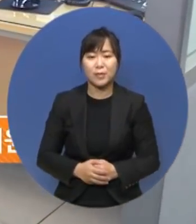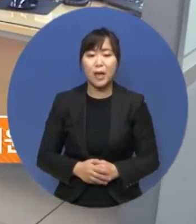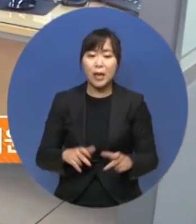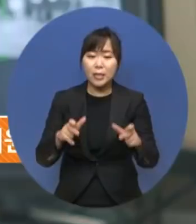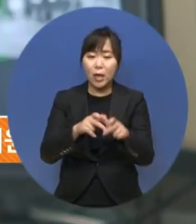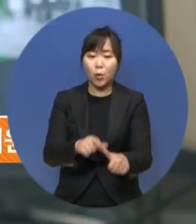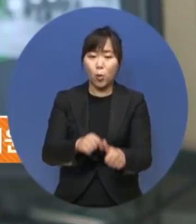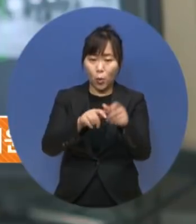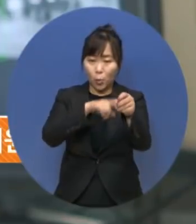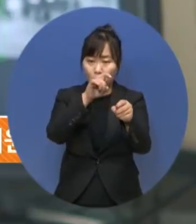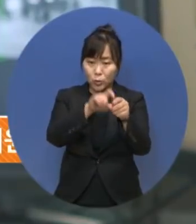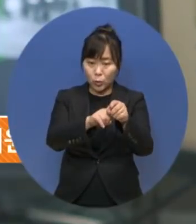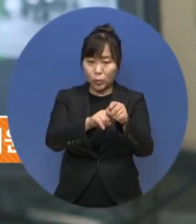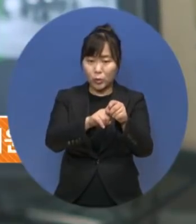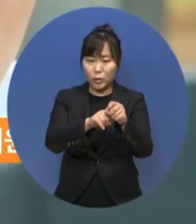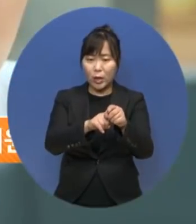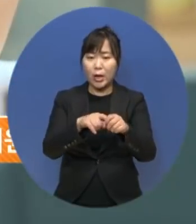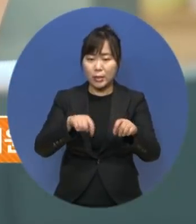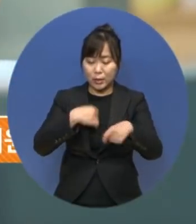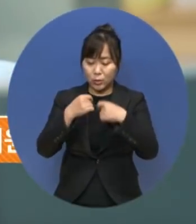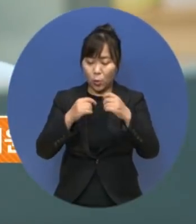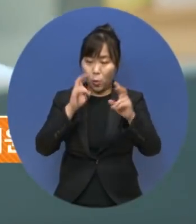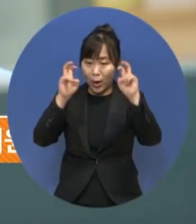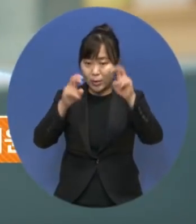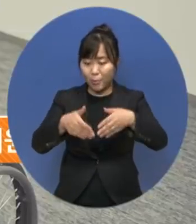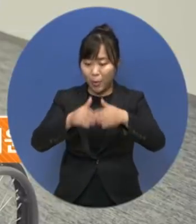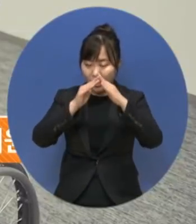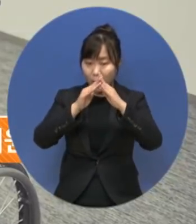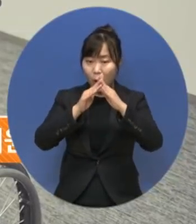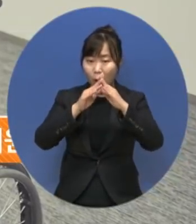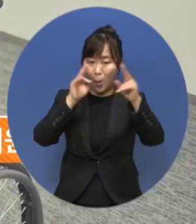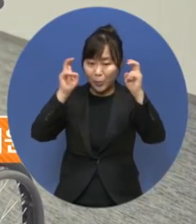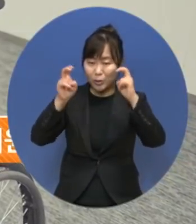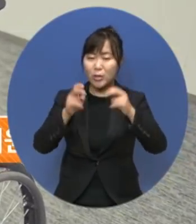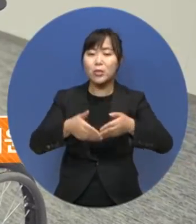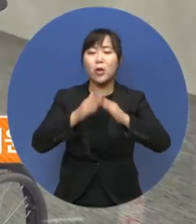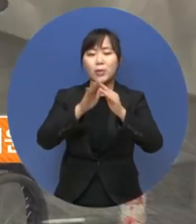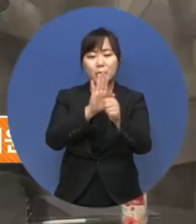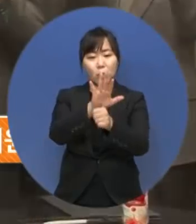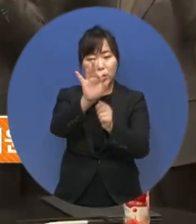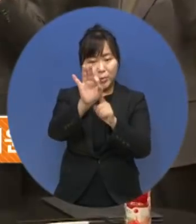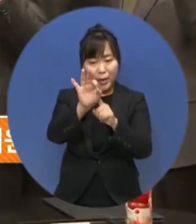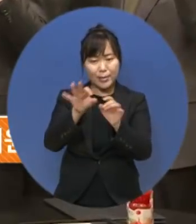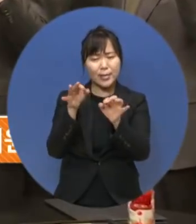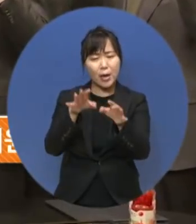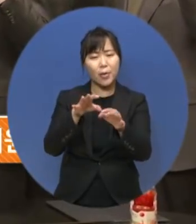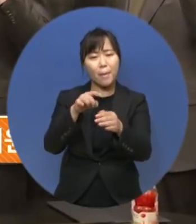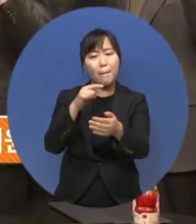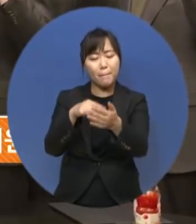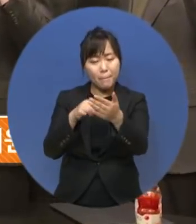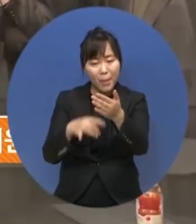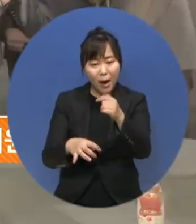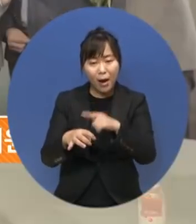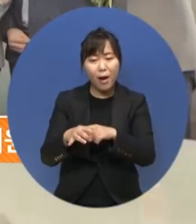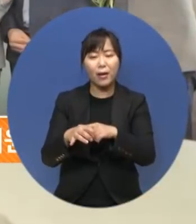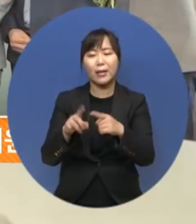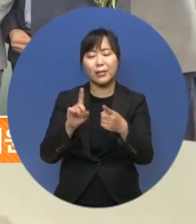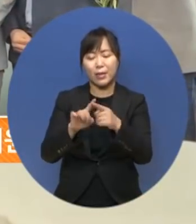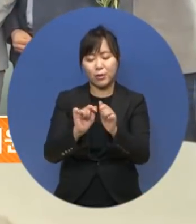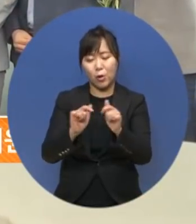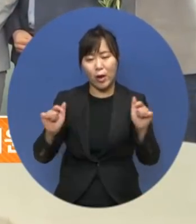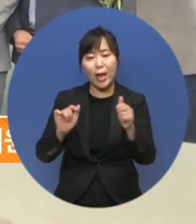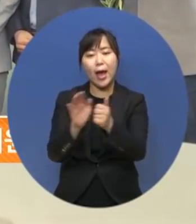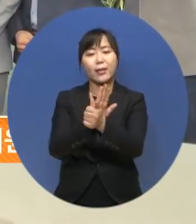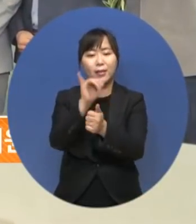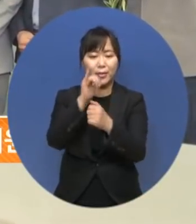장애인 고용을 목적으로 자회사를 설립하는 기업에게도 설립 지원금과 세금 감면 등 다양한 혜택을